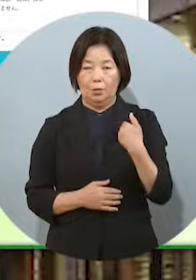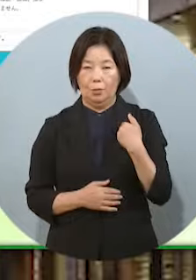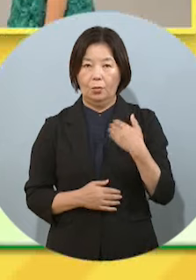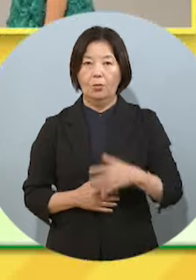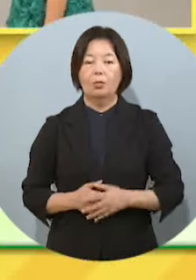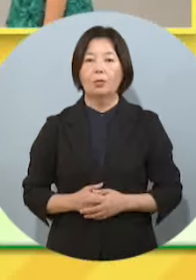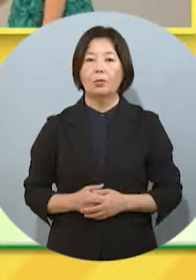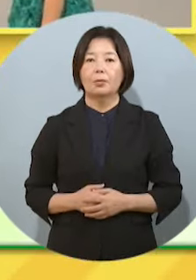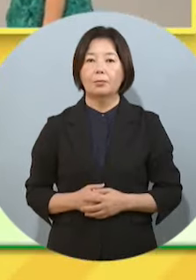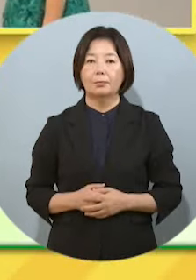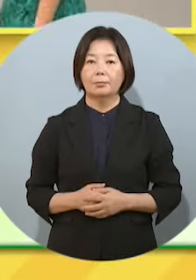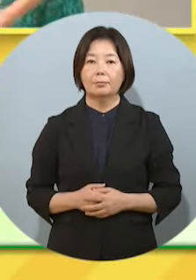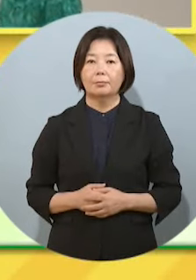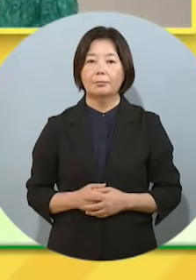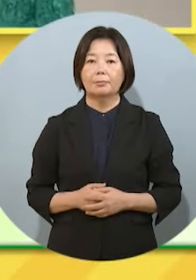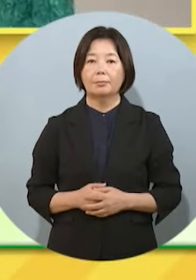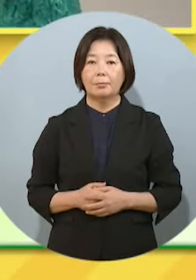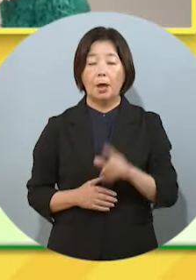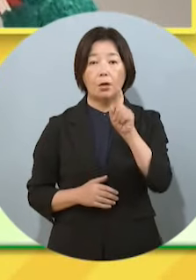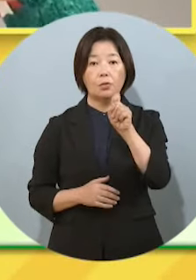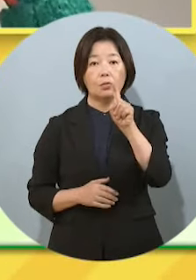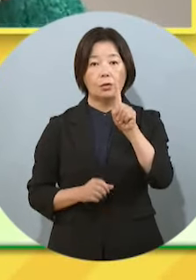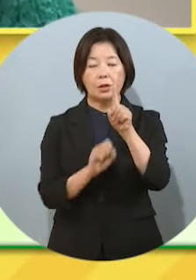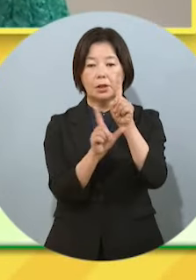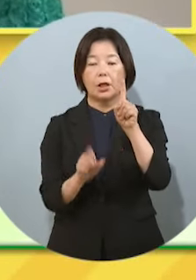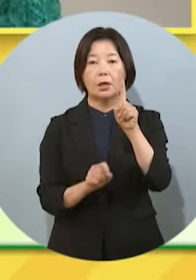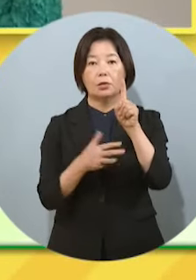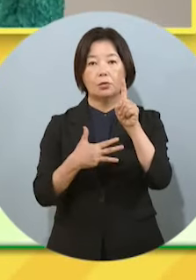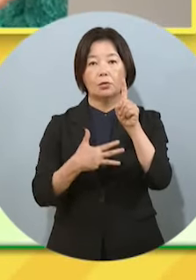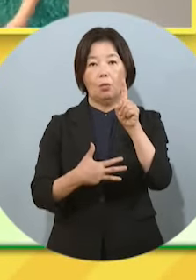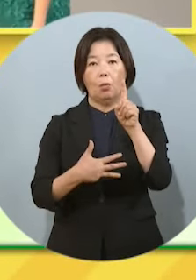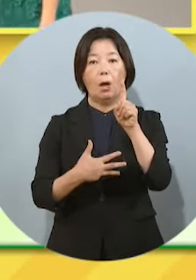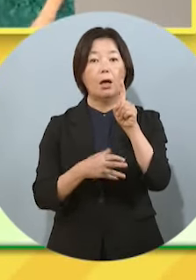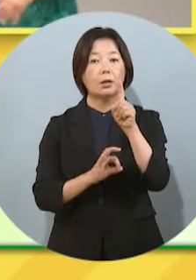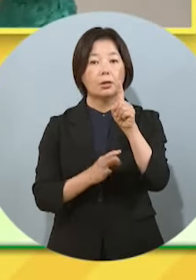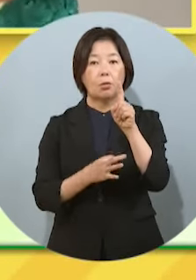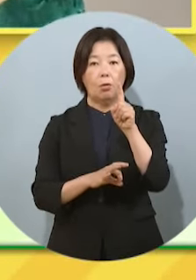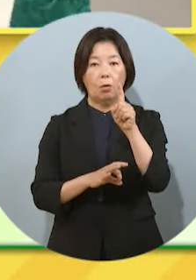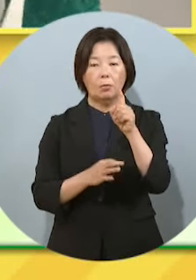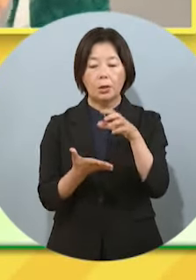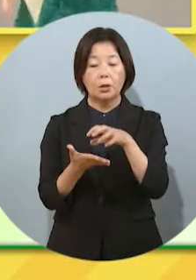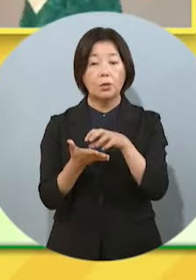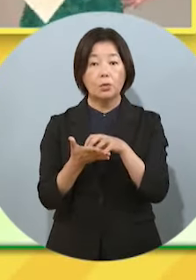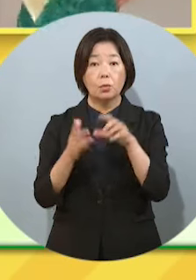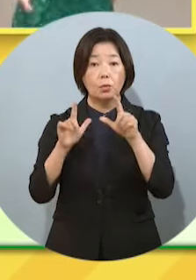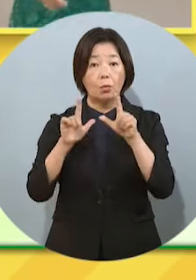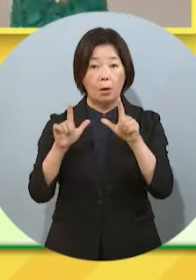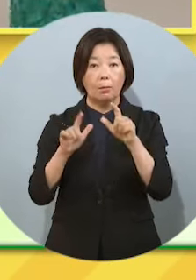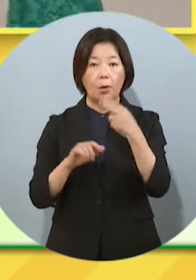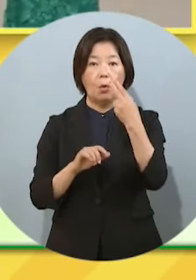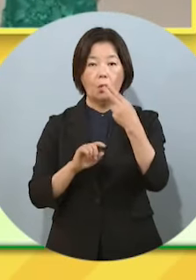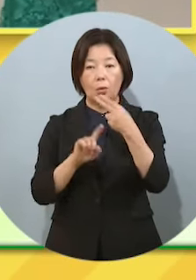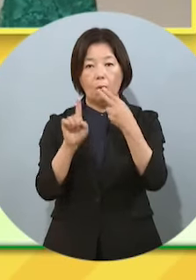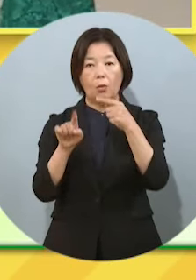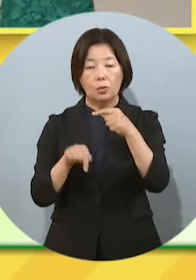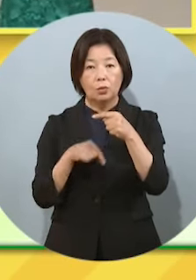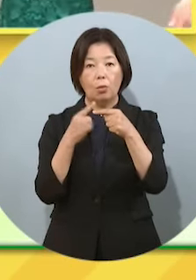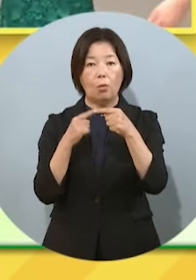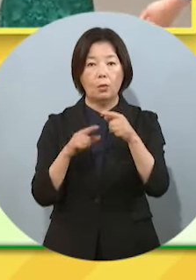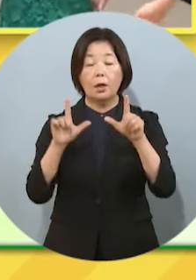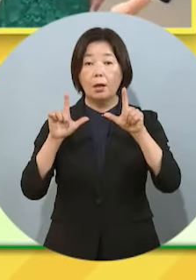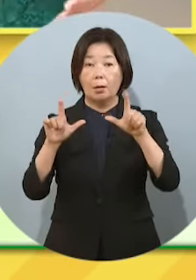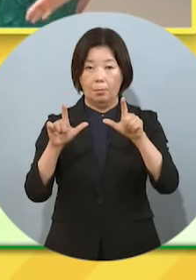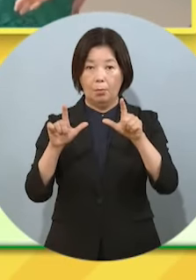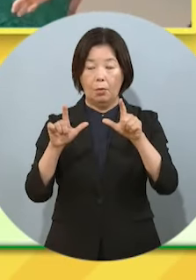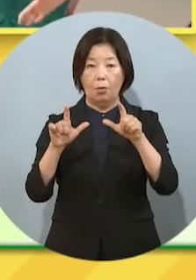。11月8日金曜日に入賞作品発表が都庁で開催され、